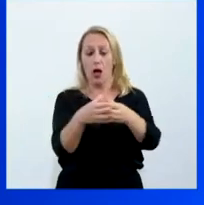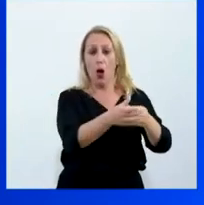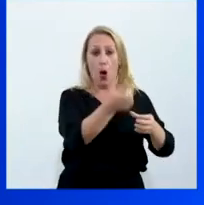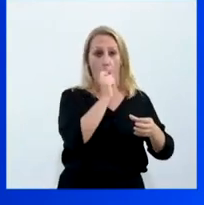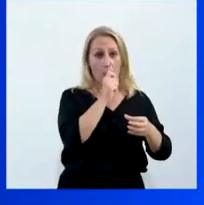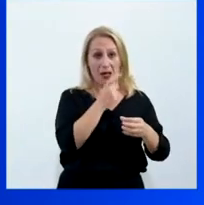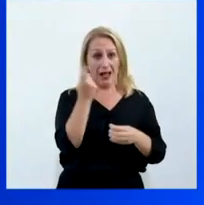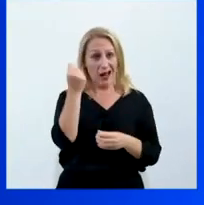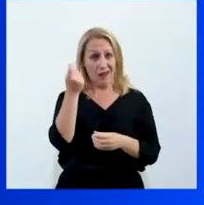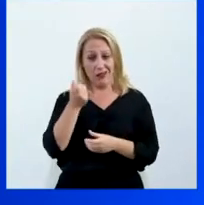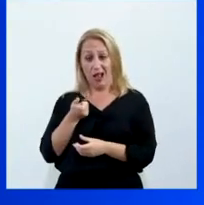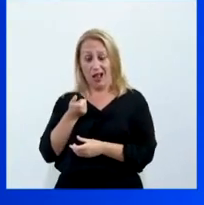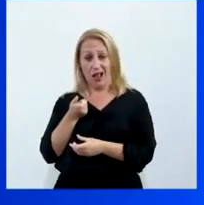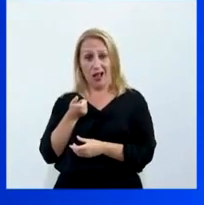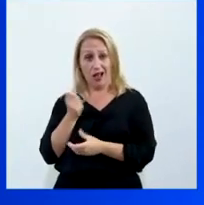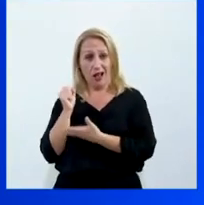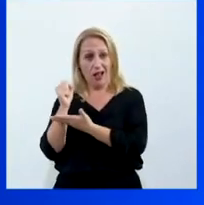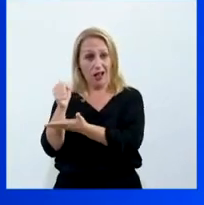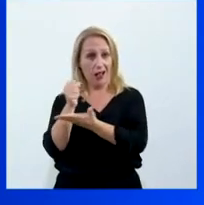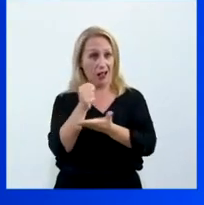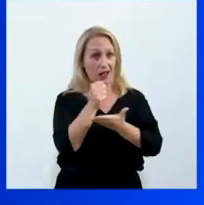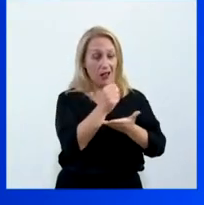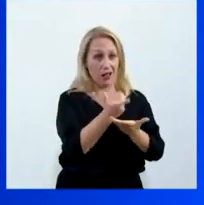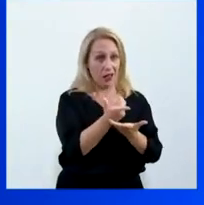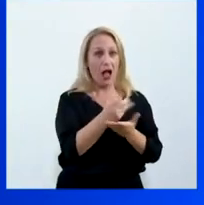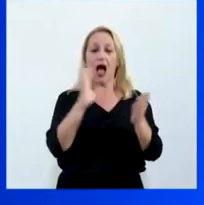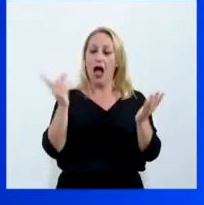τα οποία αποδεδειγμένα